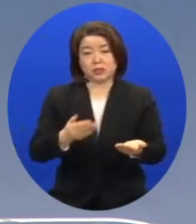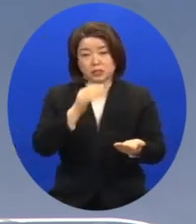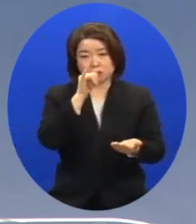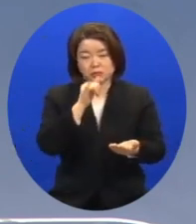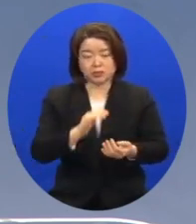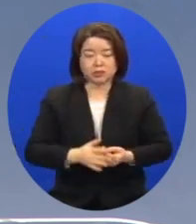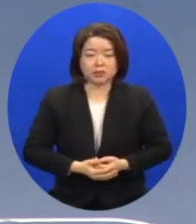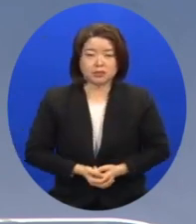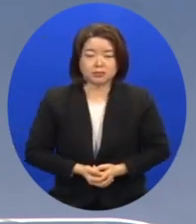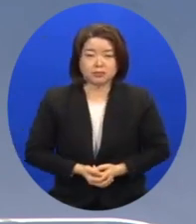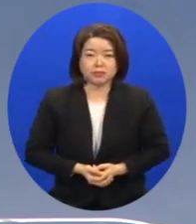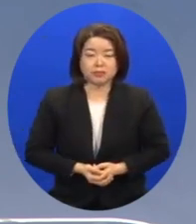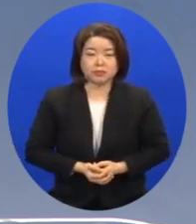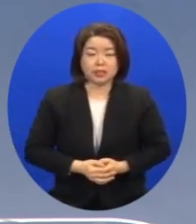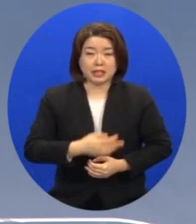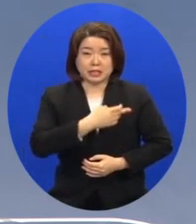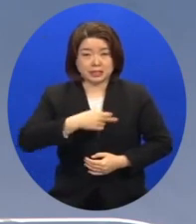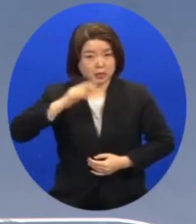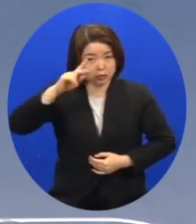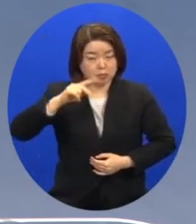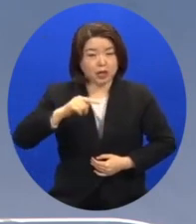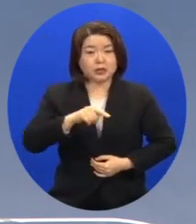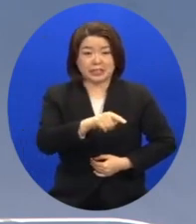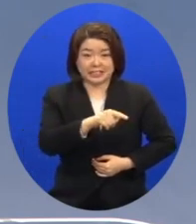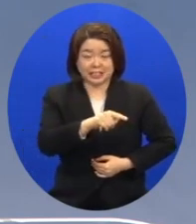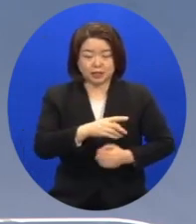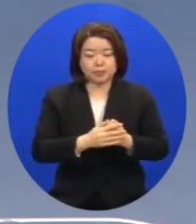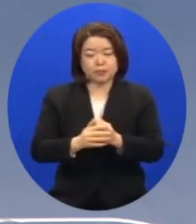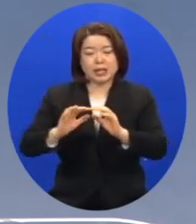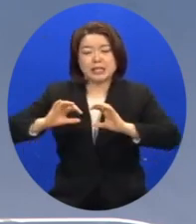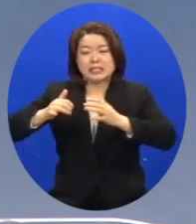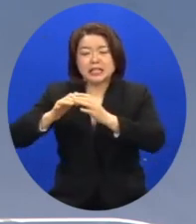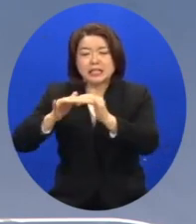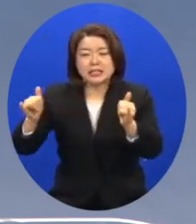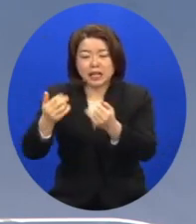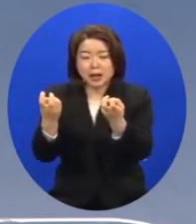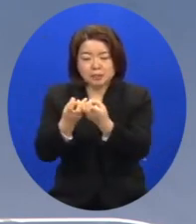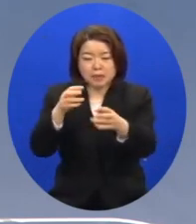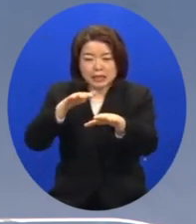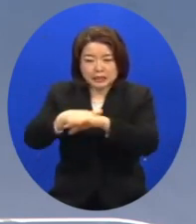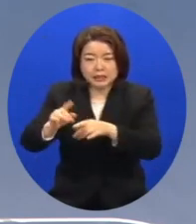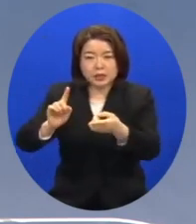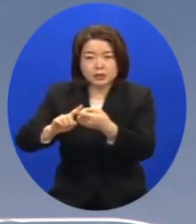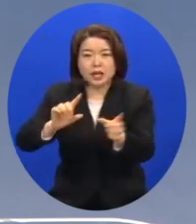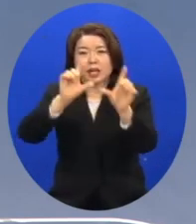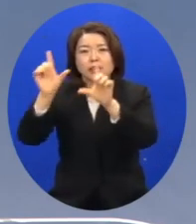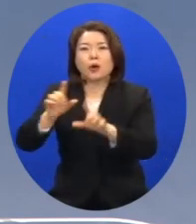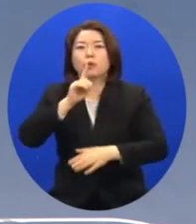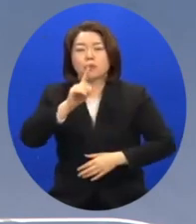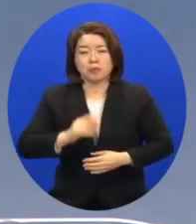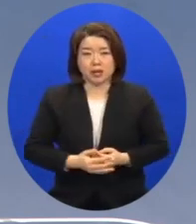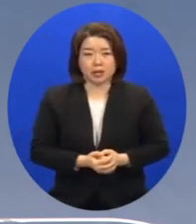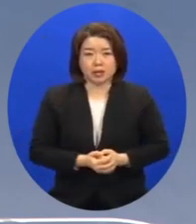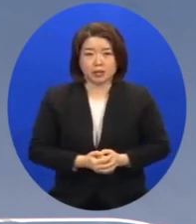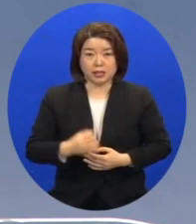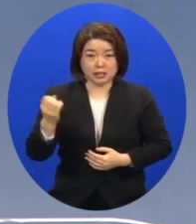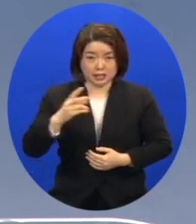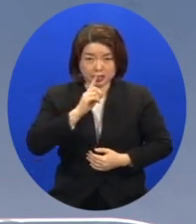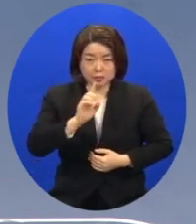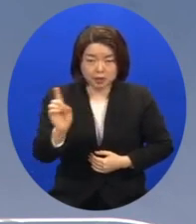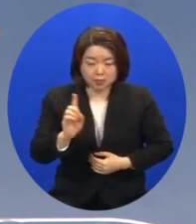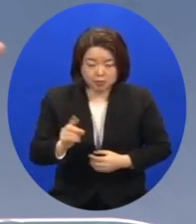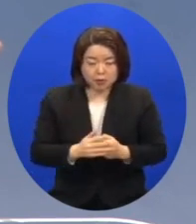사도 바울은 이것을 인간의 방식대로 사는 것이라고 표현을 했습니다 다시 말하면 하나님을 믿지 않는